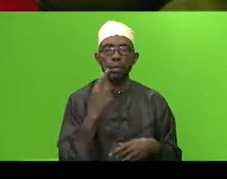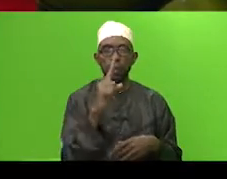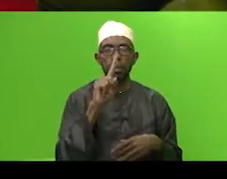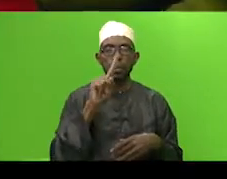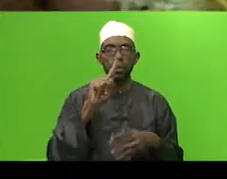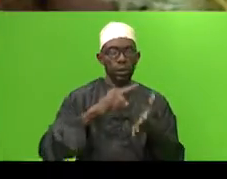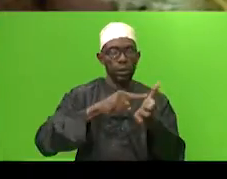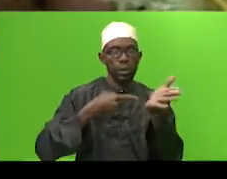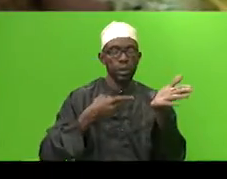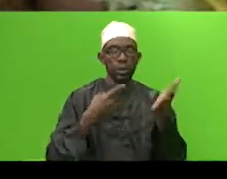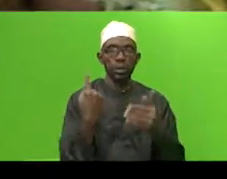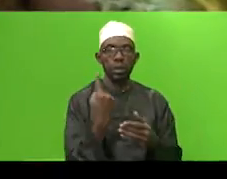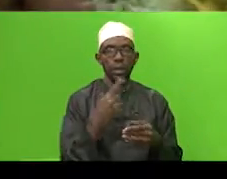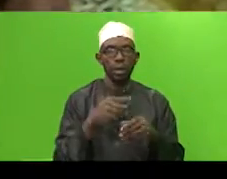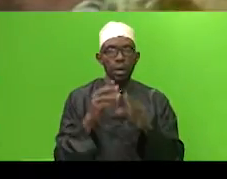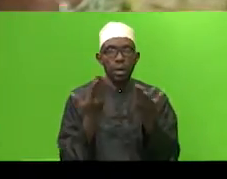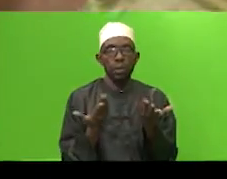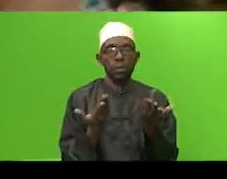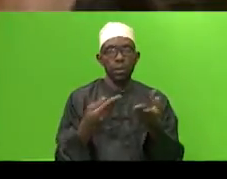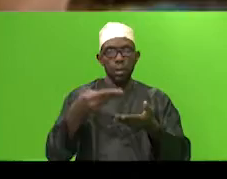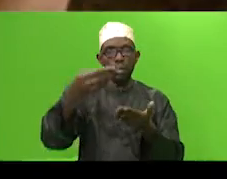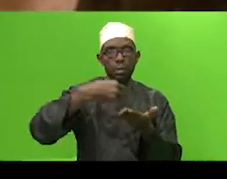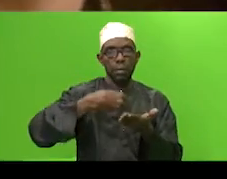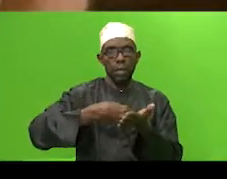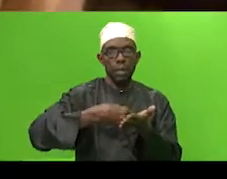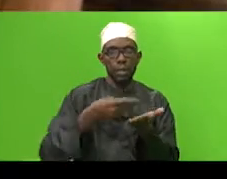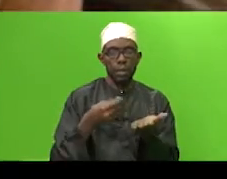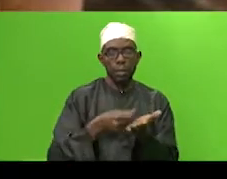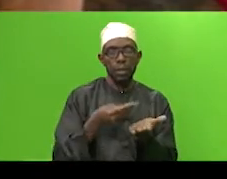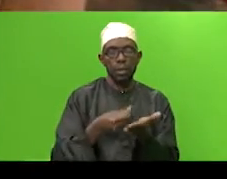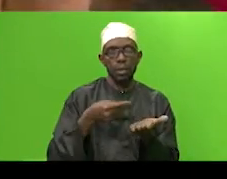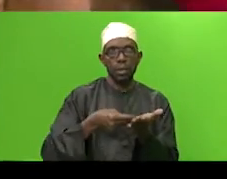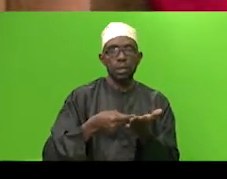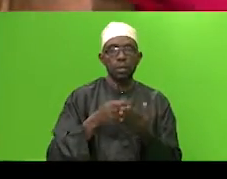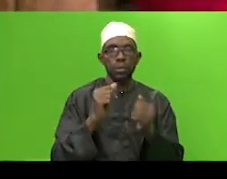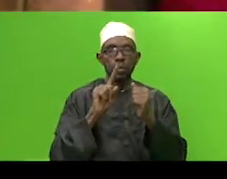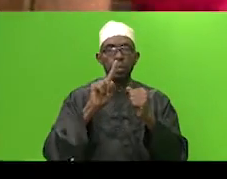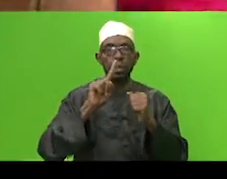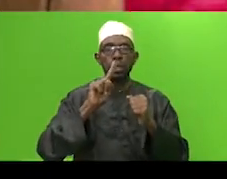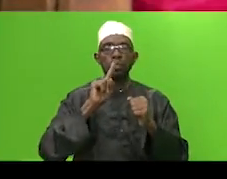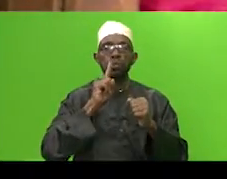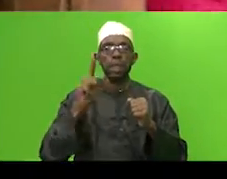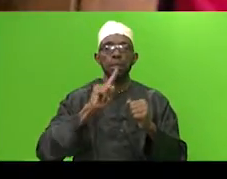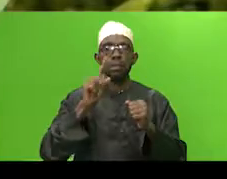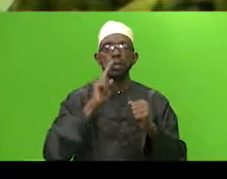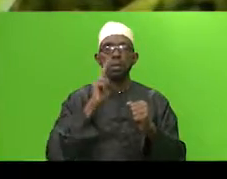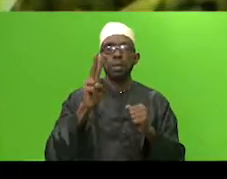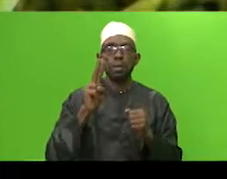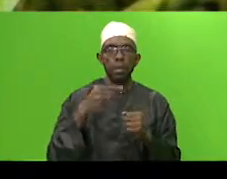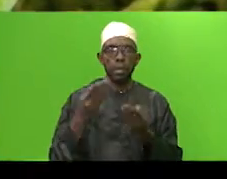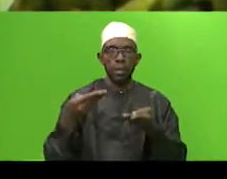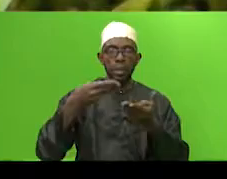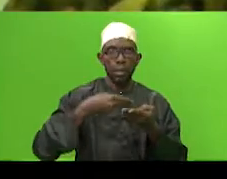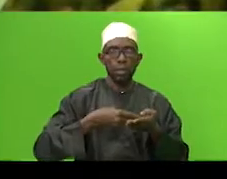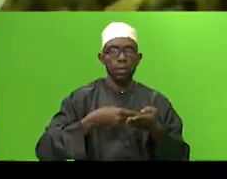tu. Kuna vile unaweza nunua ya pesa kama ununue ya 150, ya 100 ama ya 200. Hiyo si nitakuchukua